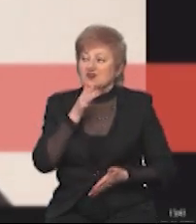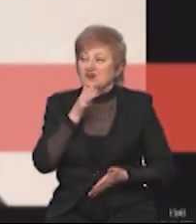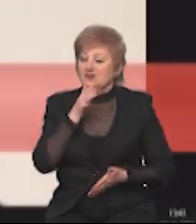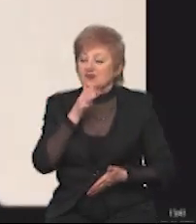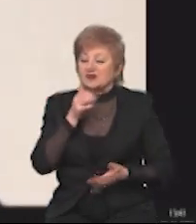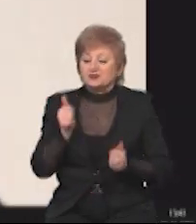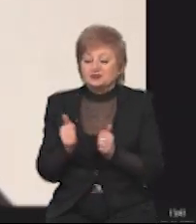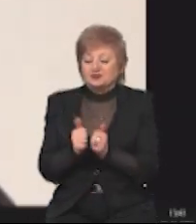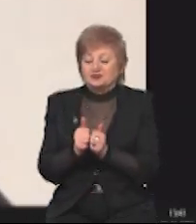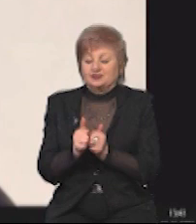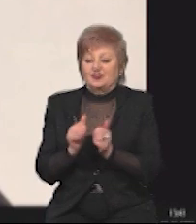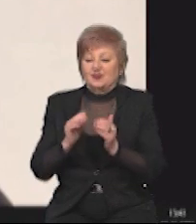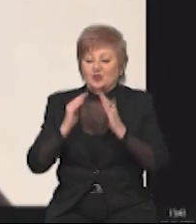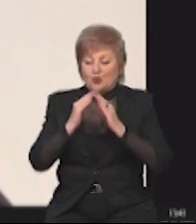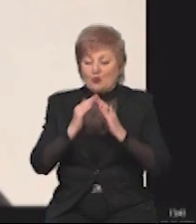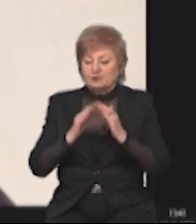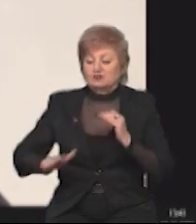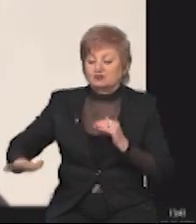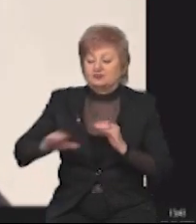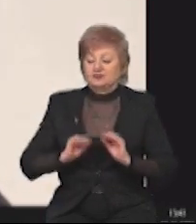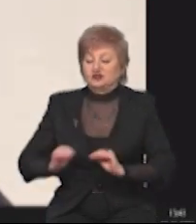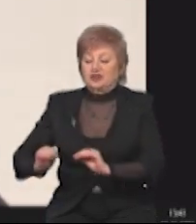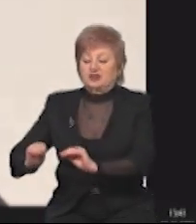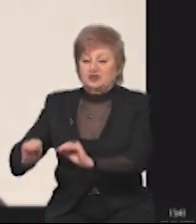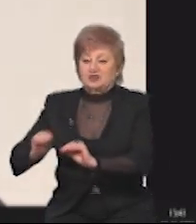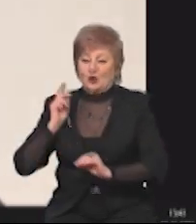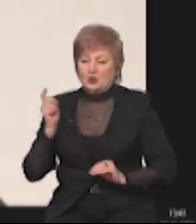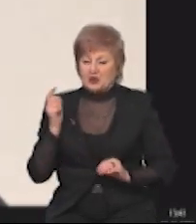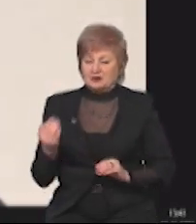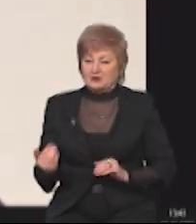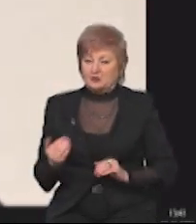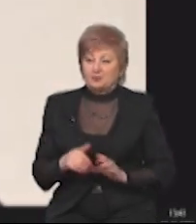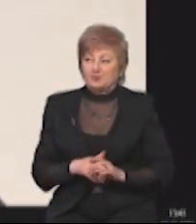приусадібне хазяйство, так можна його назвати. Вот.